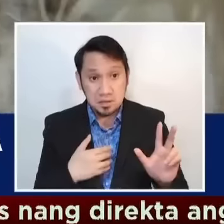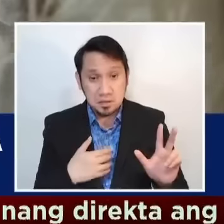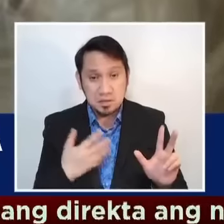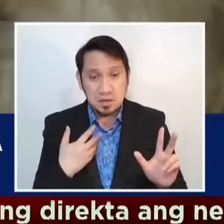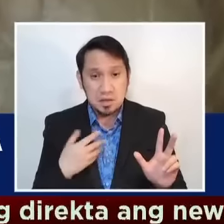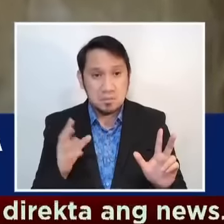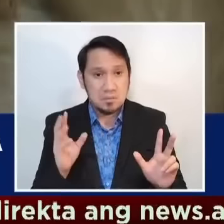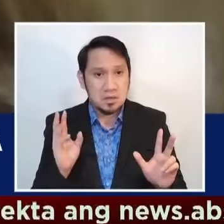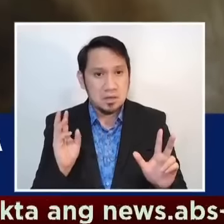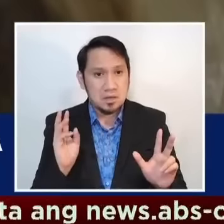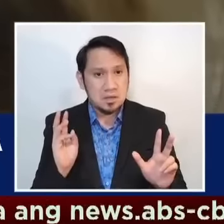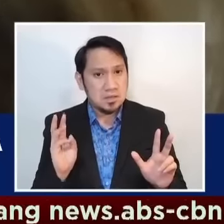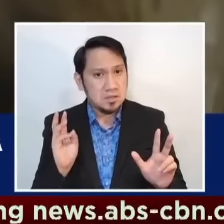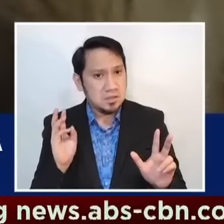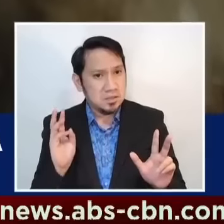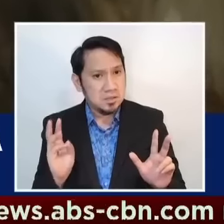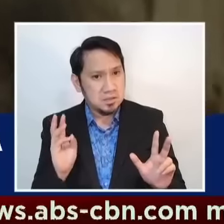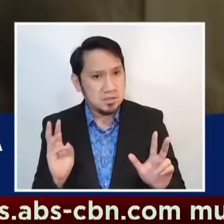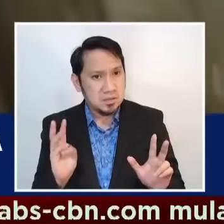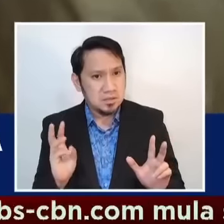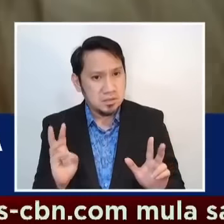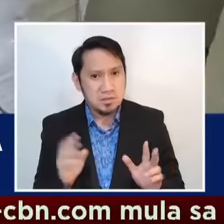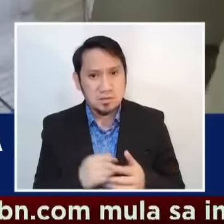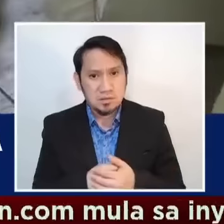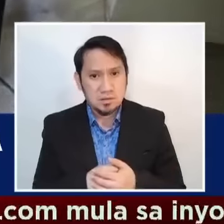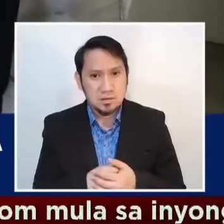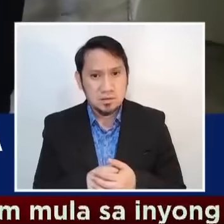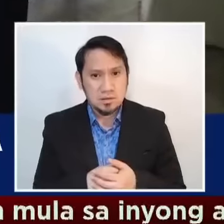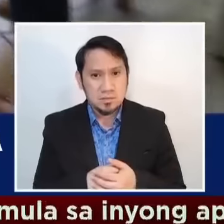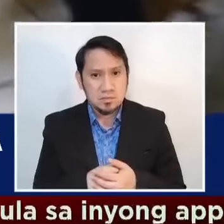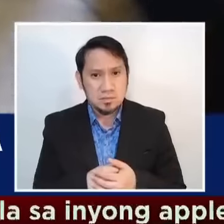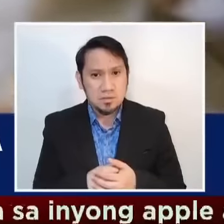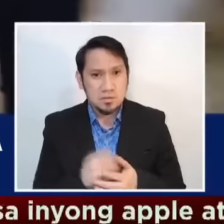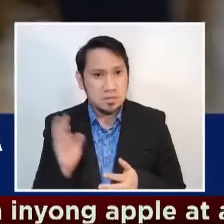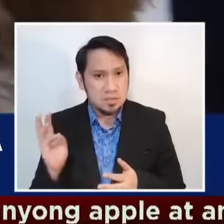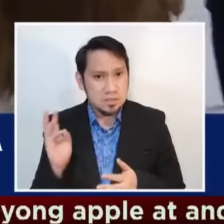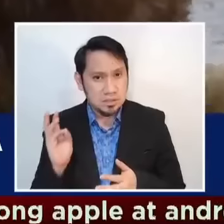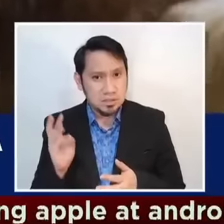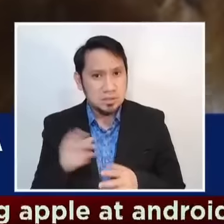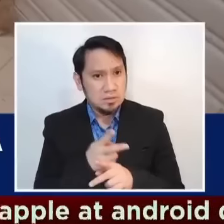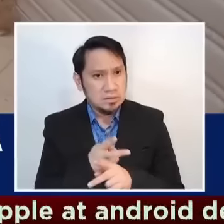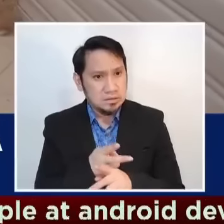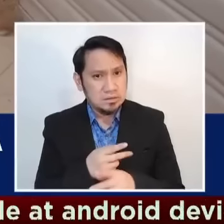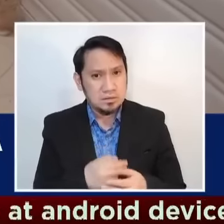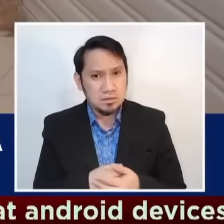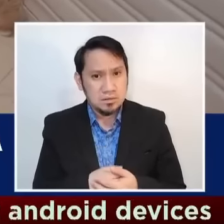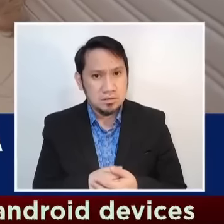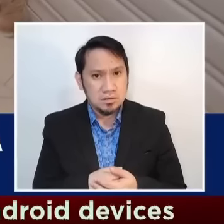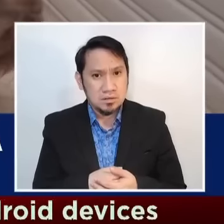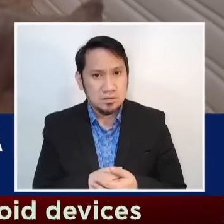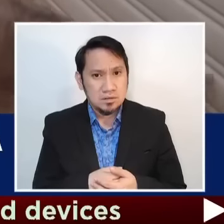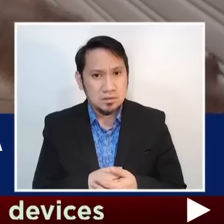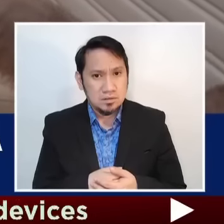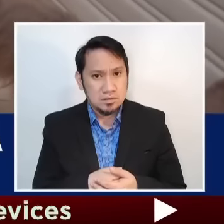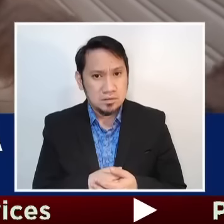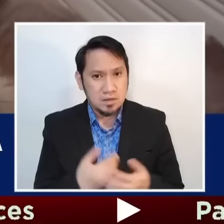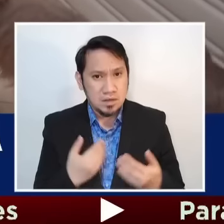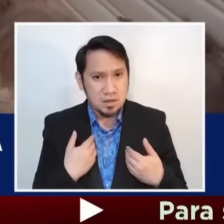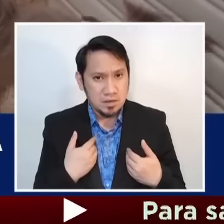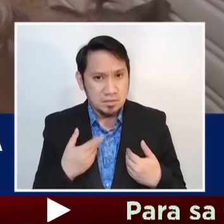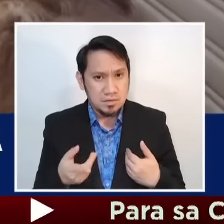puna ang inaalaga nilang Yorkie dito sa bahay nila Alitea. Parang dito ko lang na nakita na